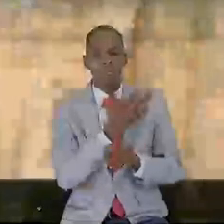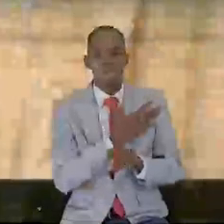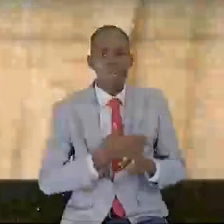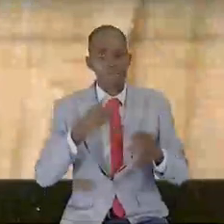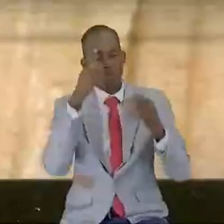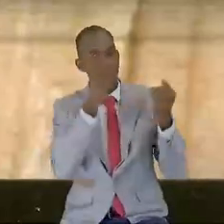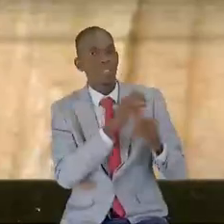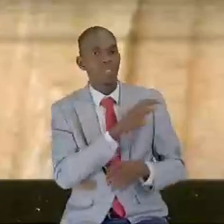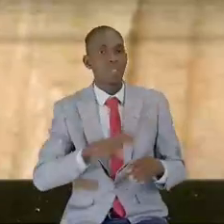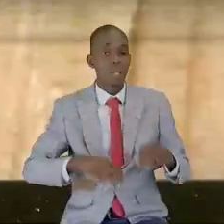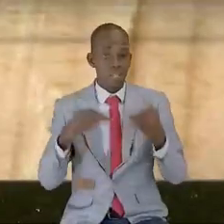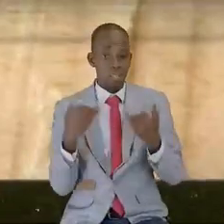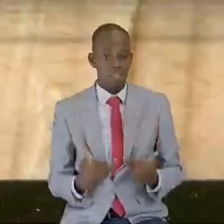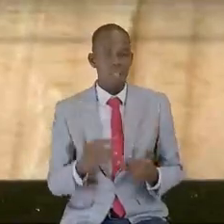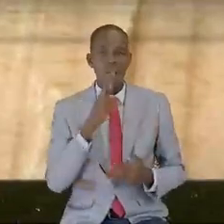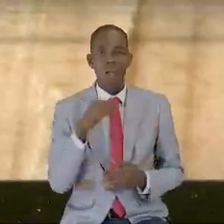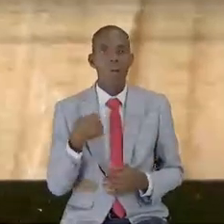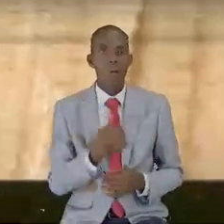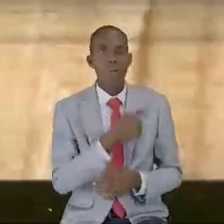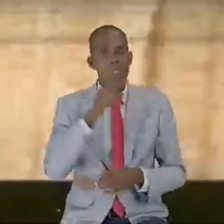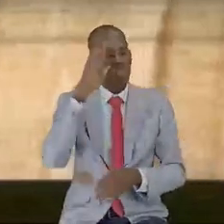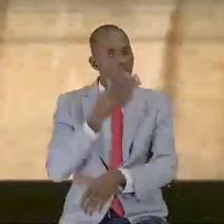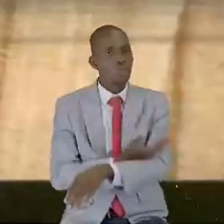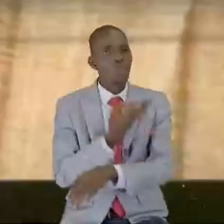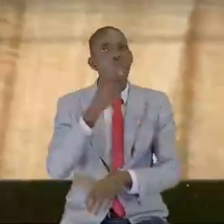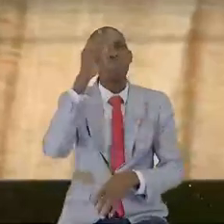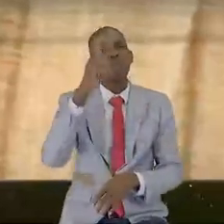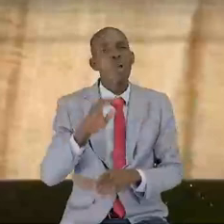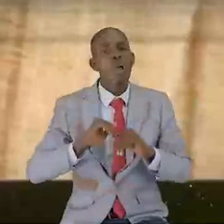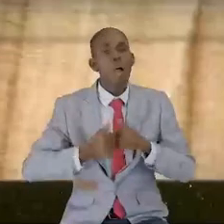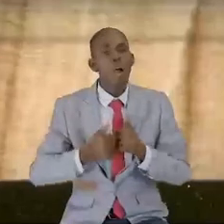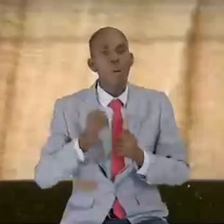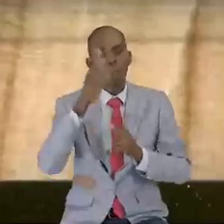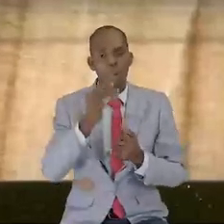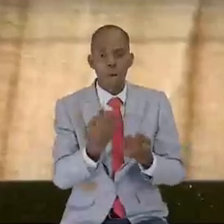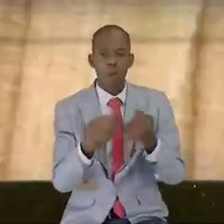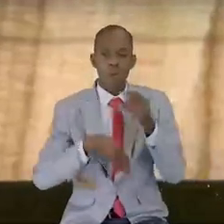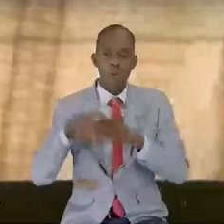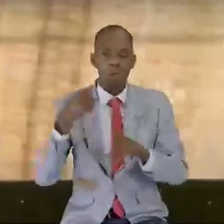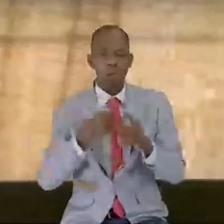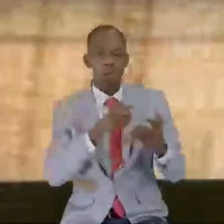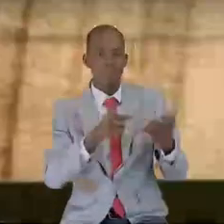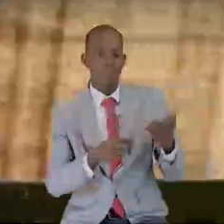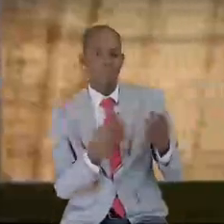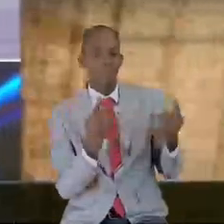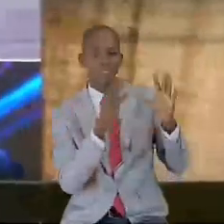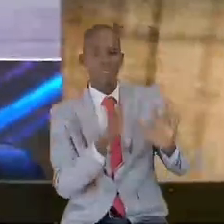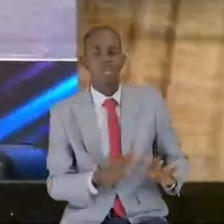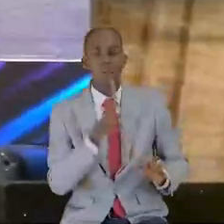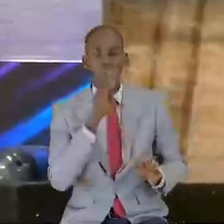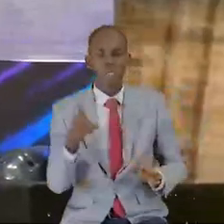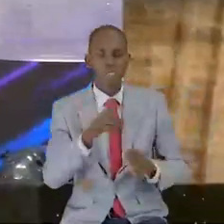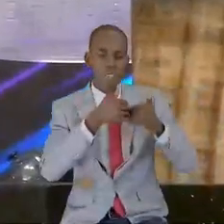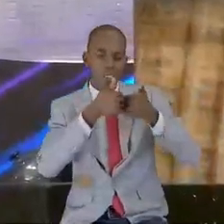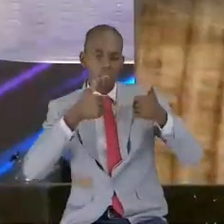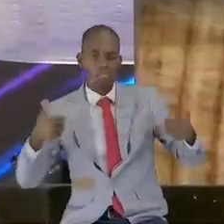maintenant, nous sommes fils de Dieu. En sortant du milieu d'eux et en étant